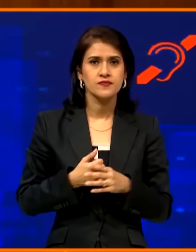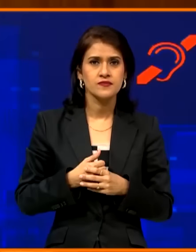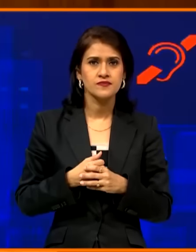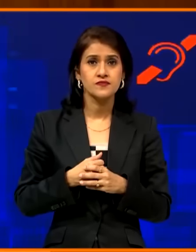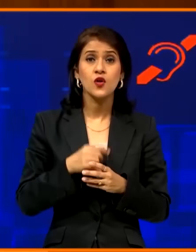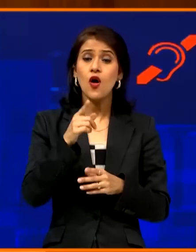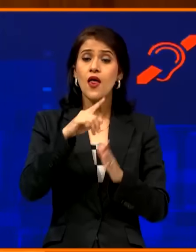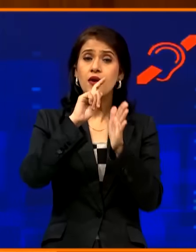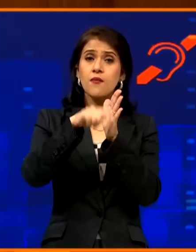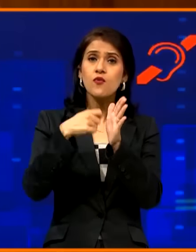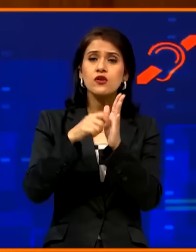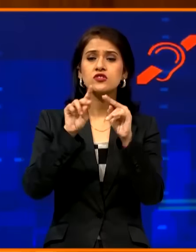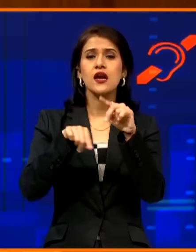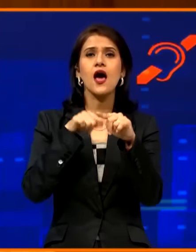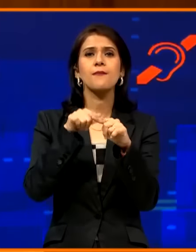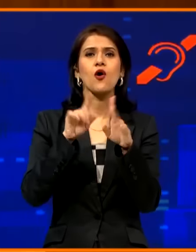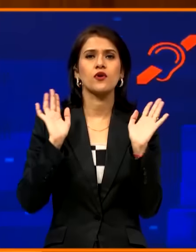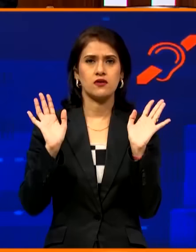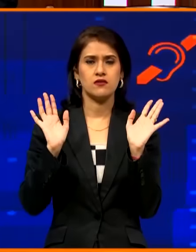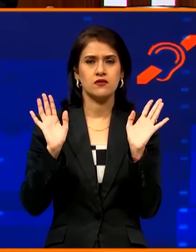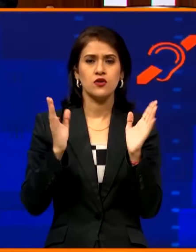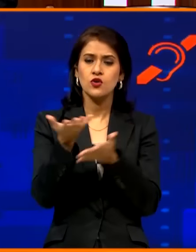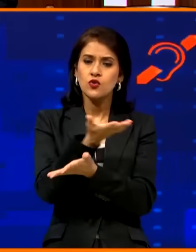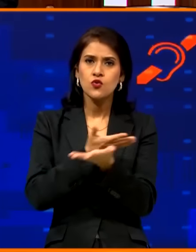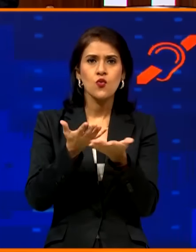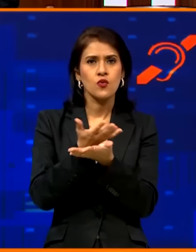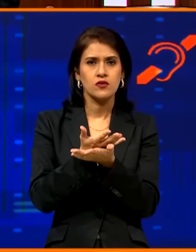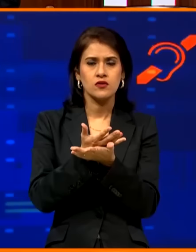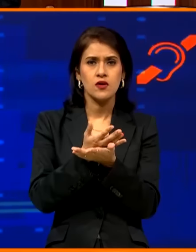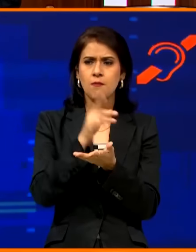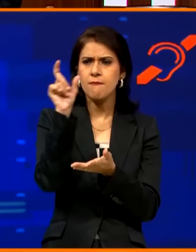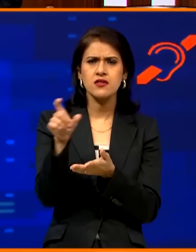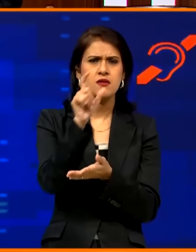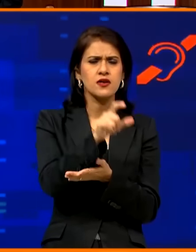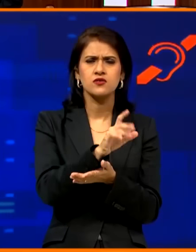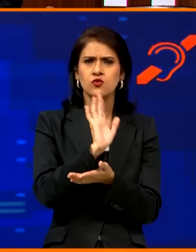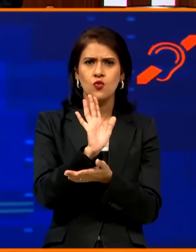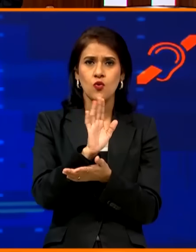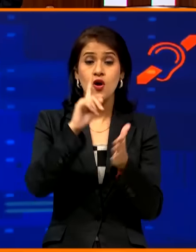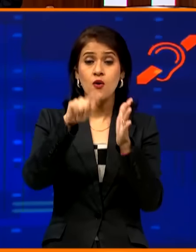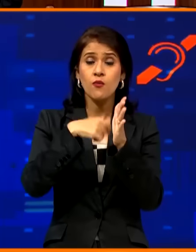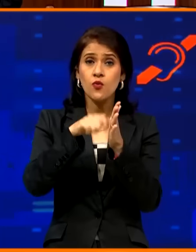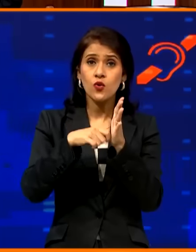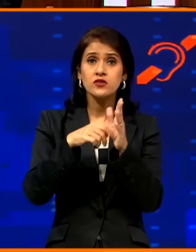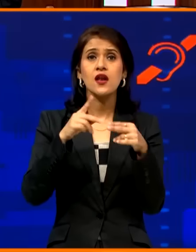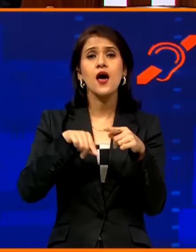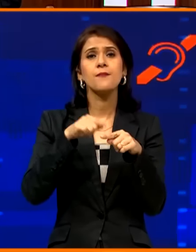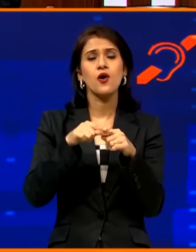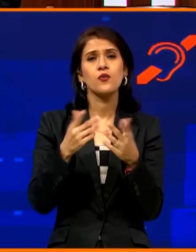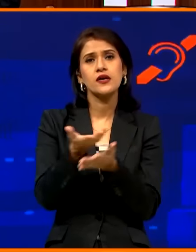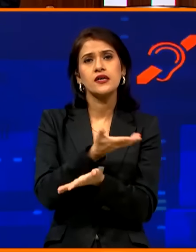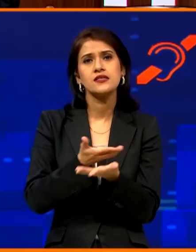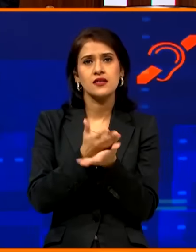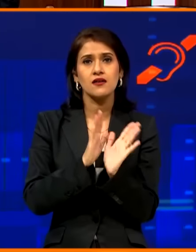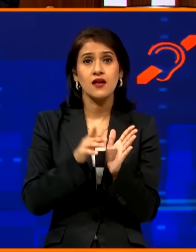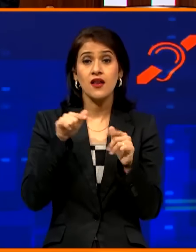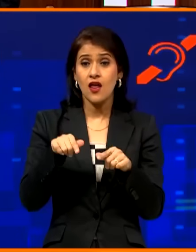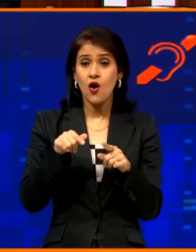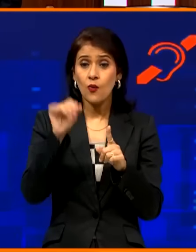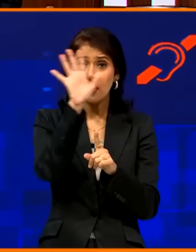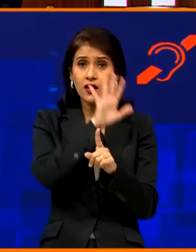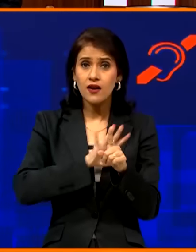उस प्रोजेक्ट की ये एक प्रोजेक्ट है अब प्रोजेक्ट आज की तारीख में मुल्क में जैसा माहौल बनाया जा रहा है